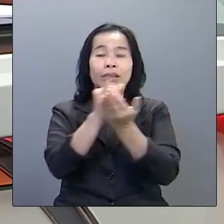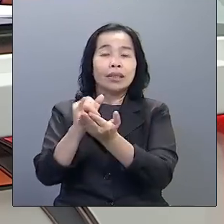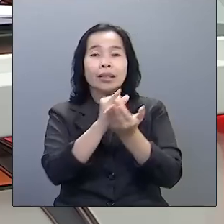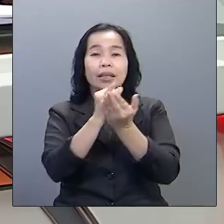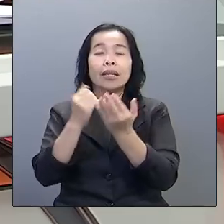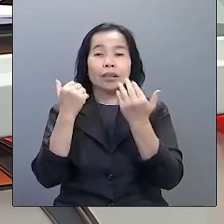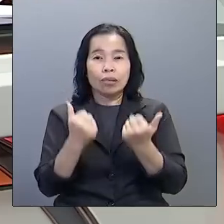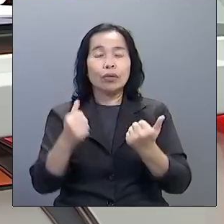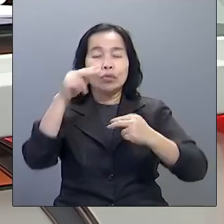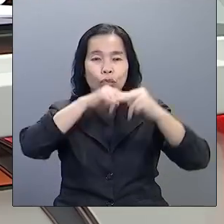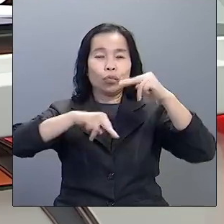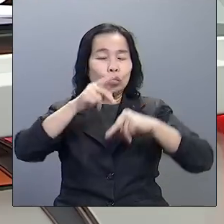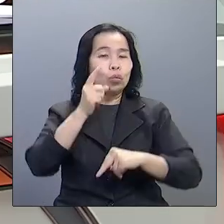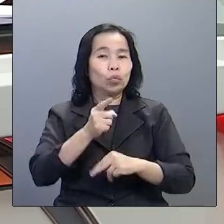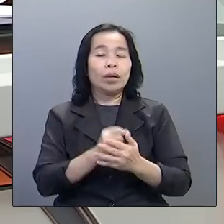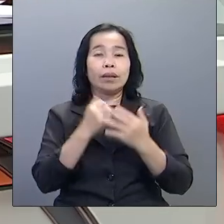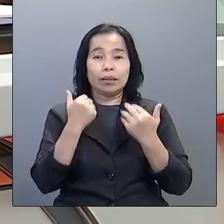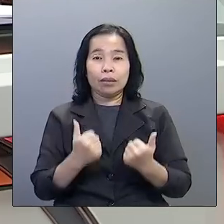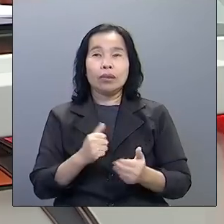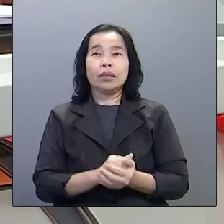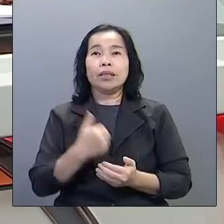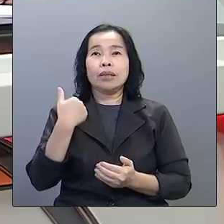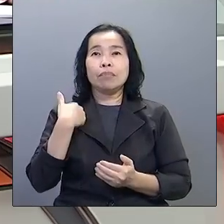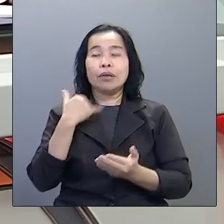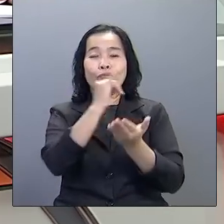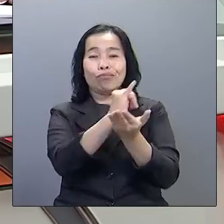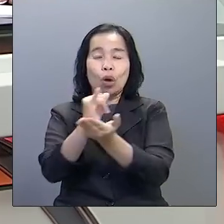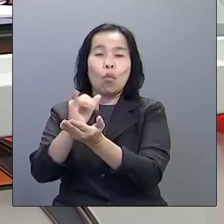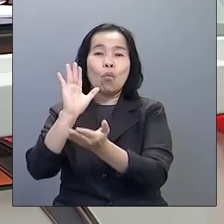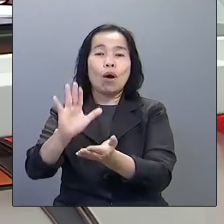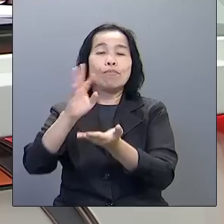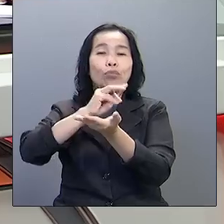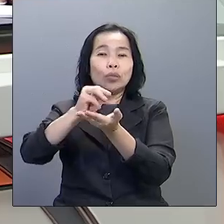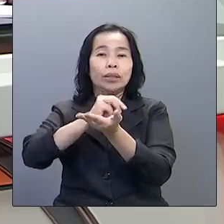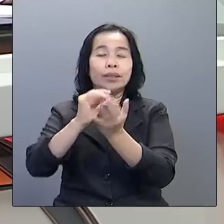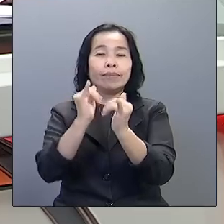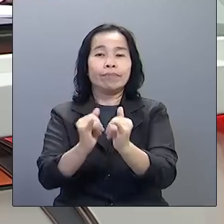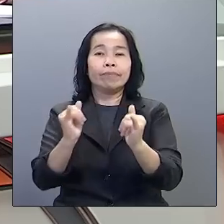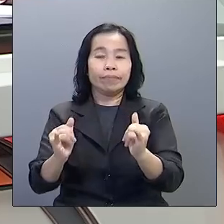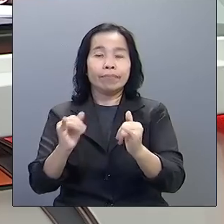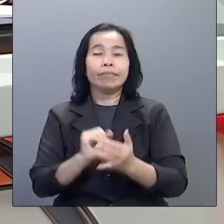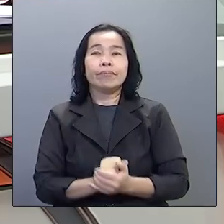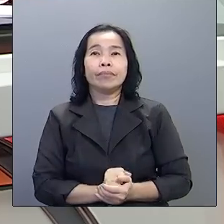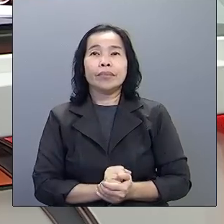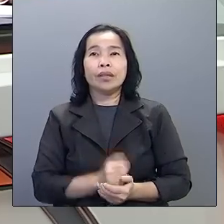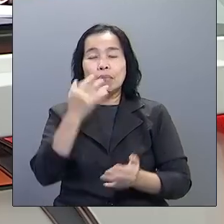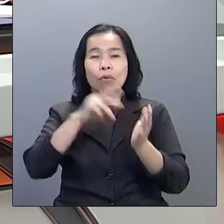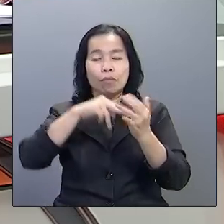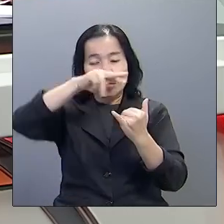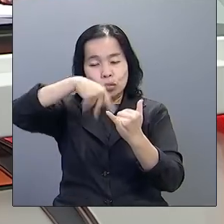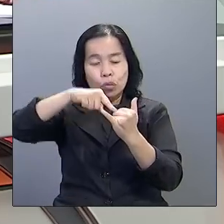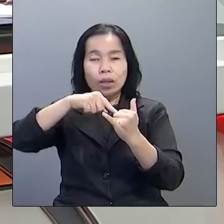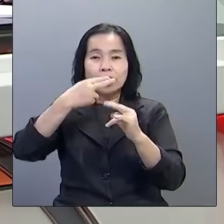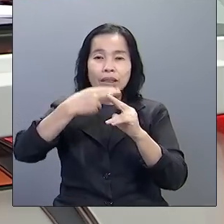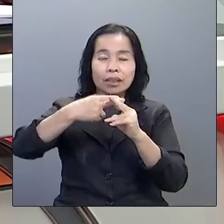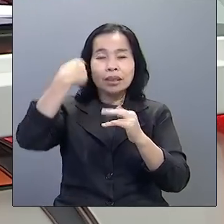เรายังคงเกาะติดอยู่นะคะล่าสุดร่างทั้งหมดถูกนำไปไว้ที่มูลนิธิสว่างราชศรัทธาธรรมสถานเพื่อจะพิสูจน์อัตลักษณ์บุค